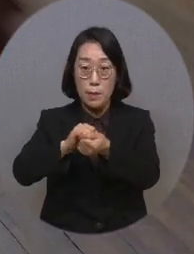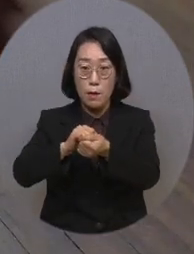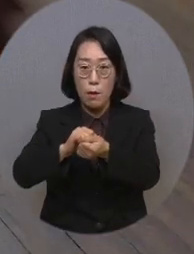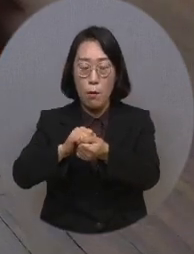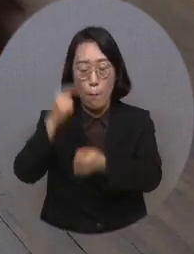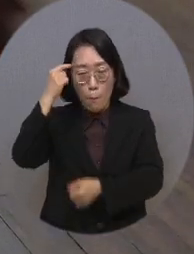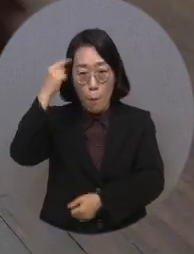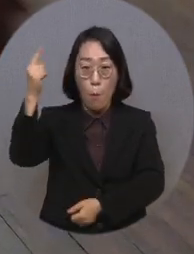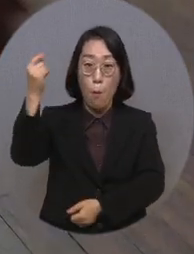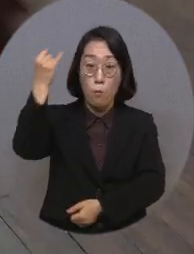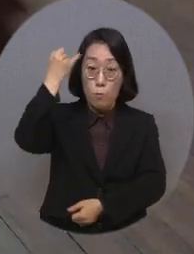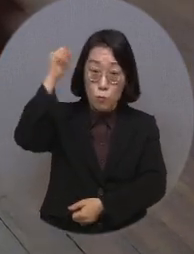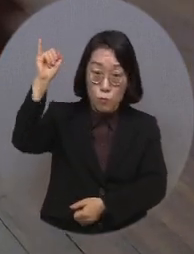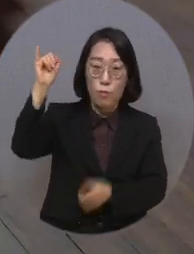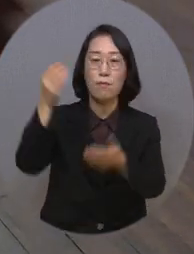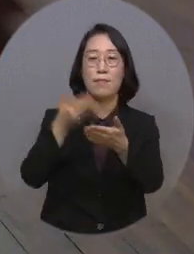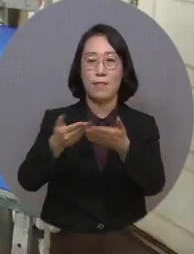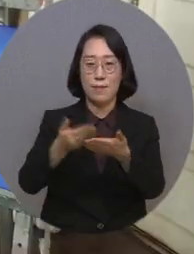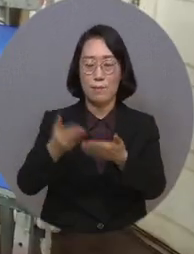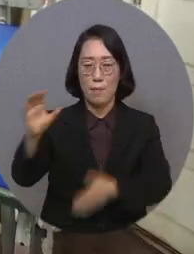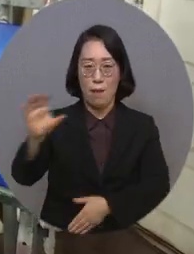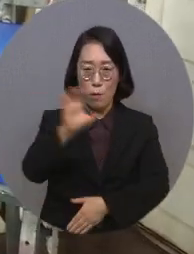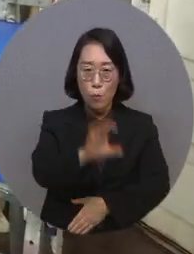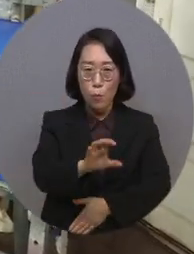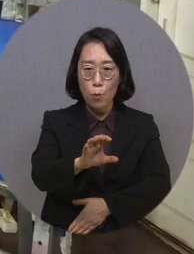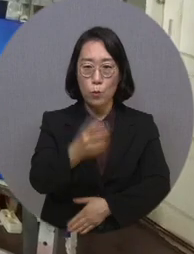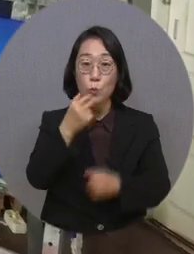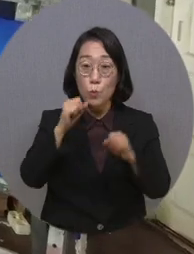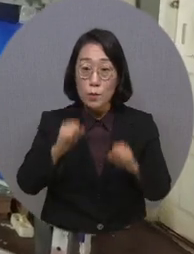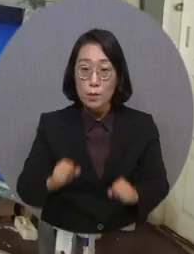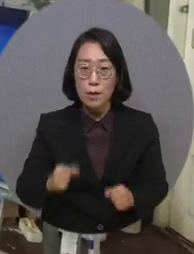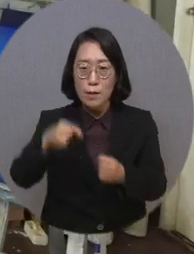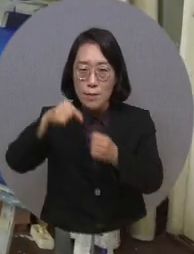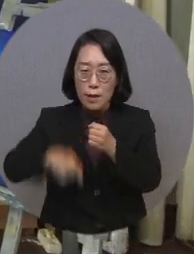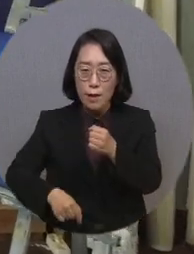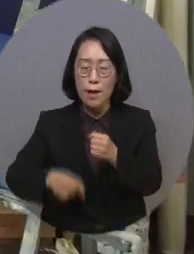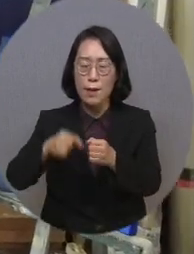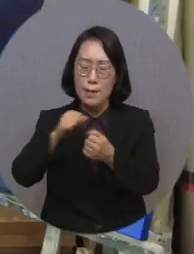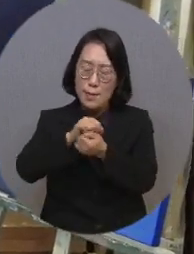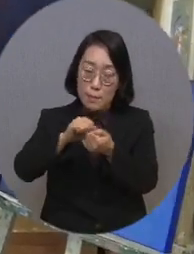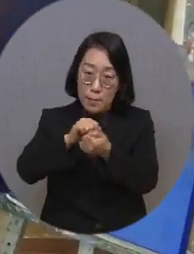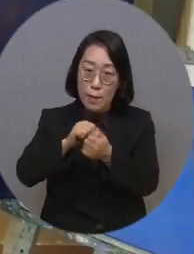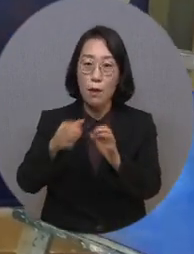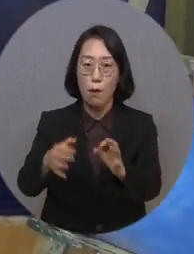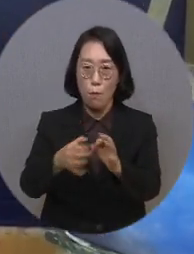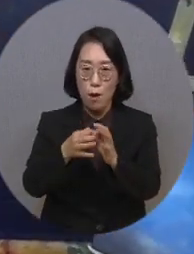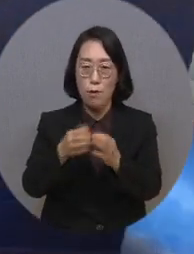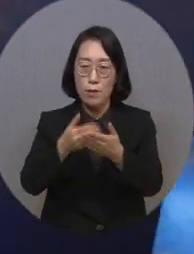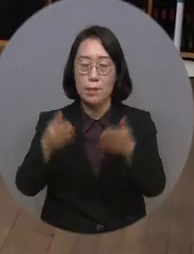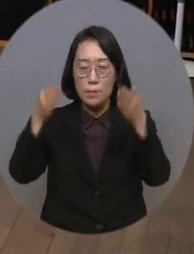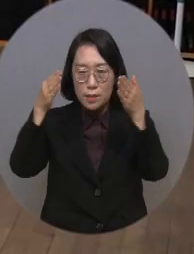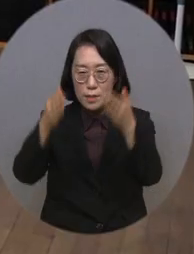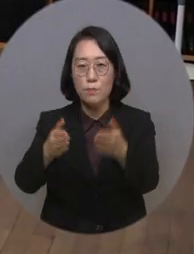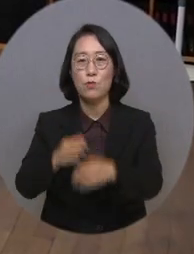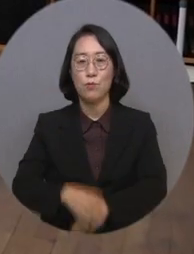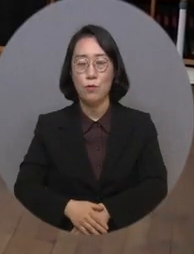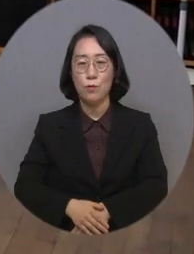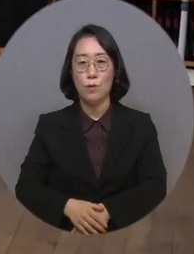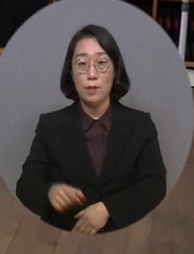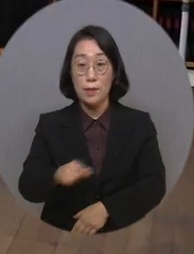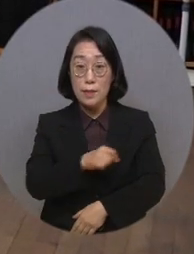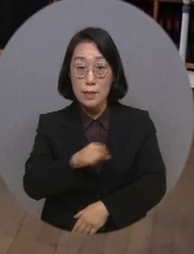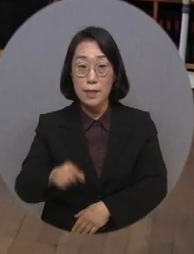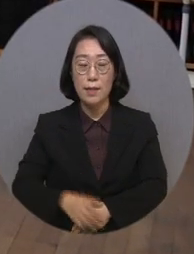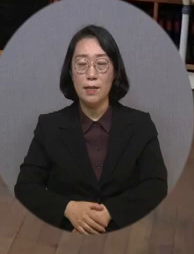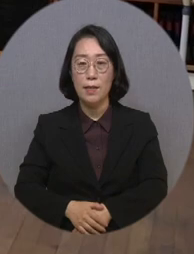영감을 얻는다는 김갑진 작가는 존재와 사색에 대한 작품 활동에 매진하고 있습니다. 특히